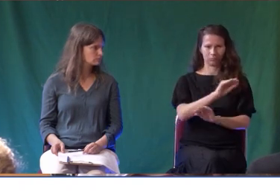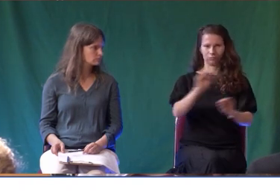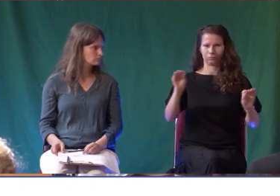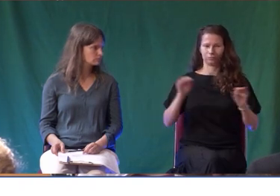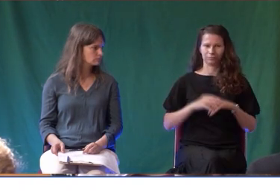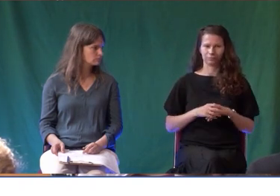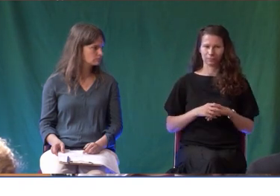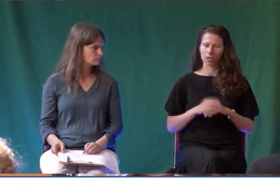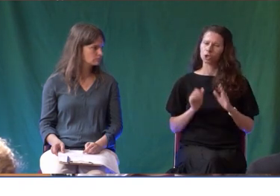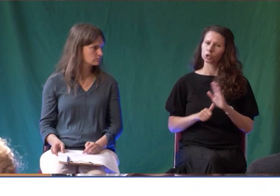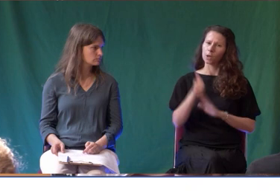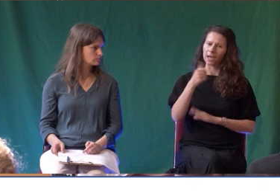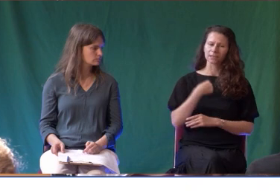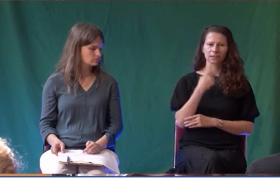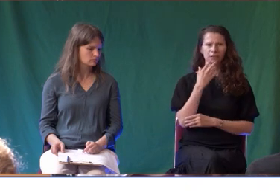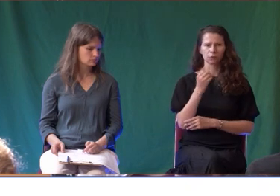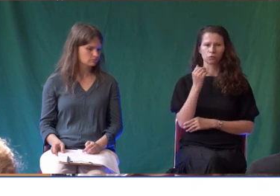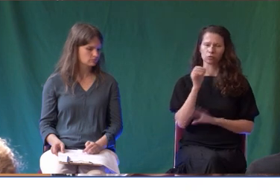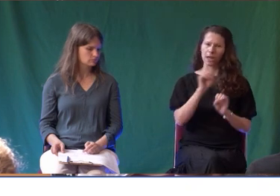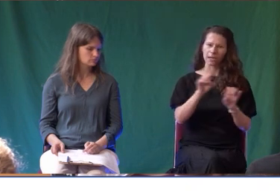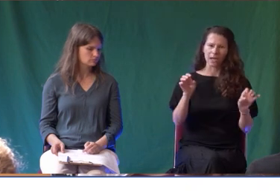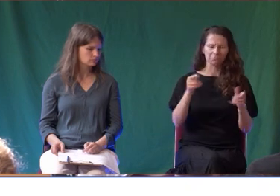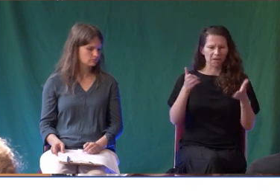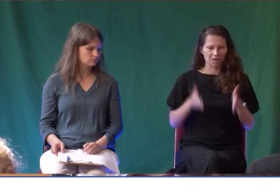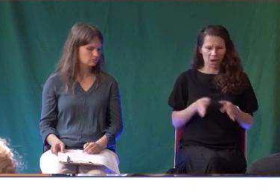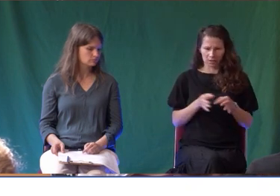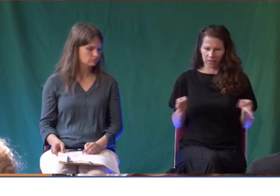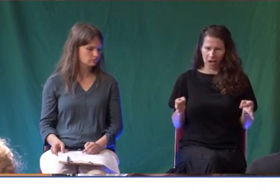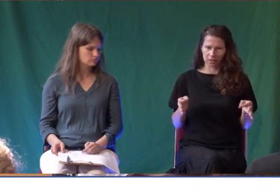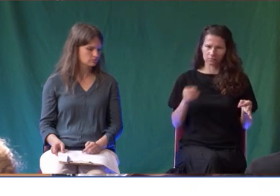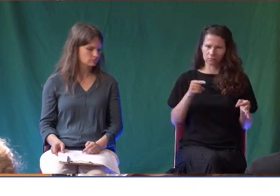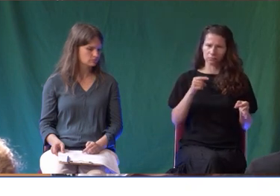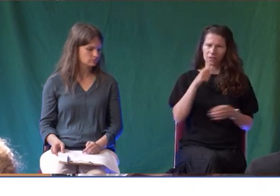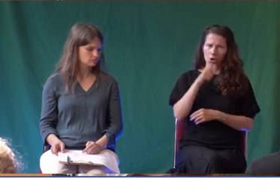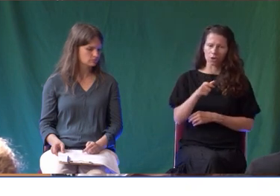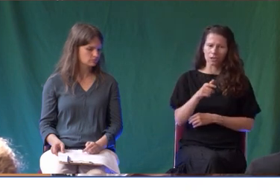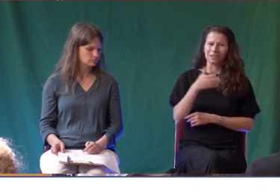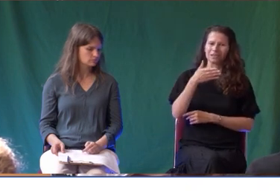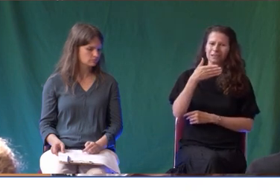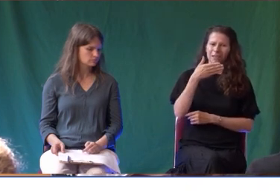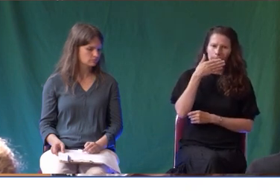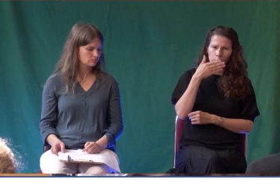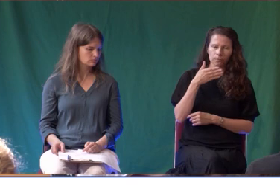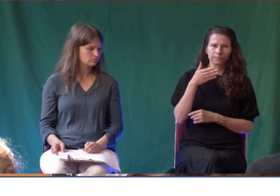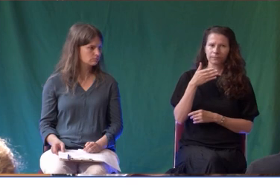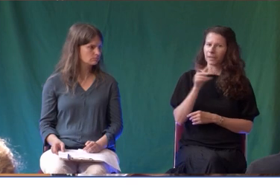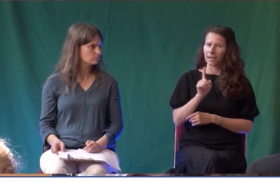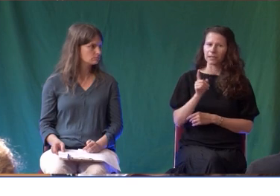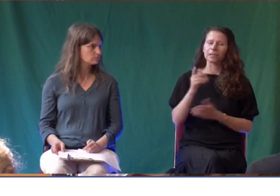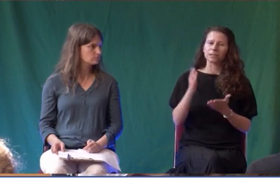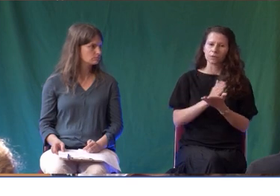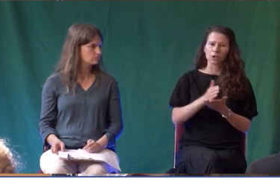zuerst möchte ich sagen warum heißt der Fachtag Tabu und zwischen Tabu und